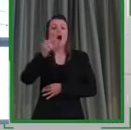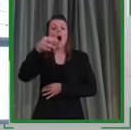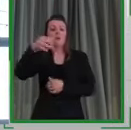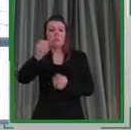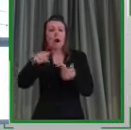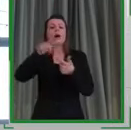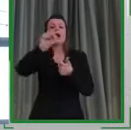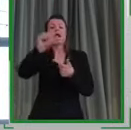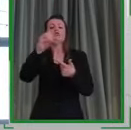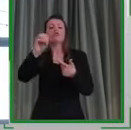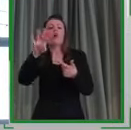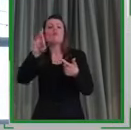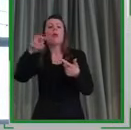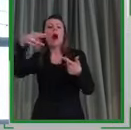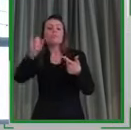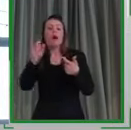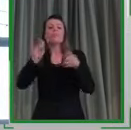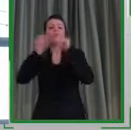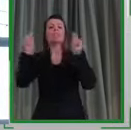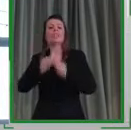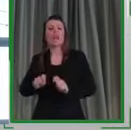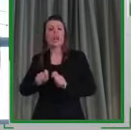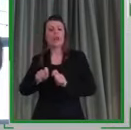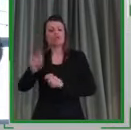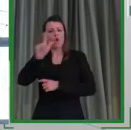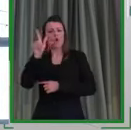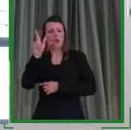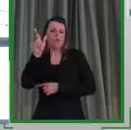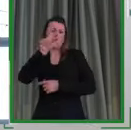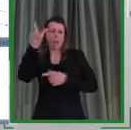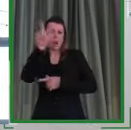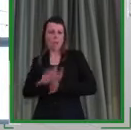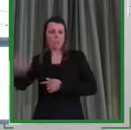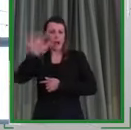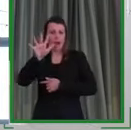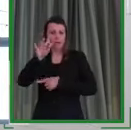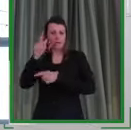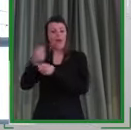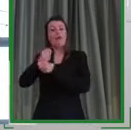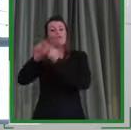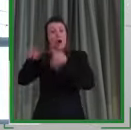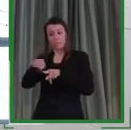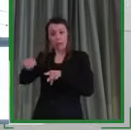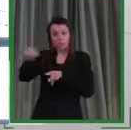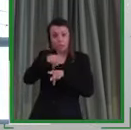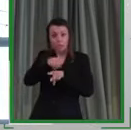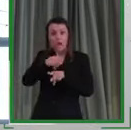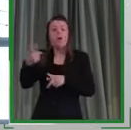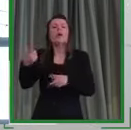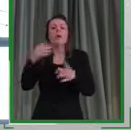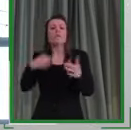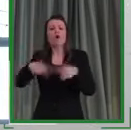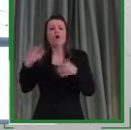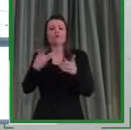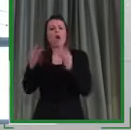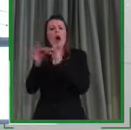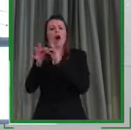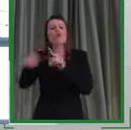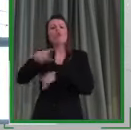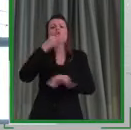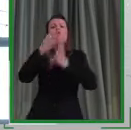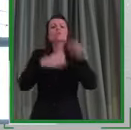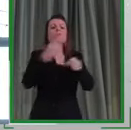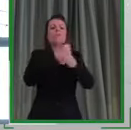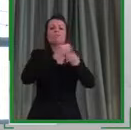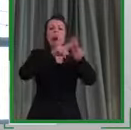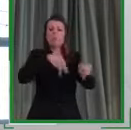affinché loro stessi all'interno delle farmacie possono distribuire a coloro che secondo le